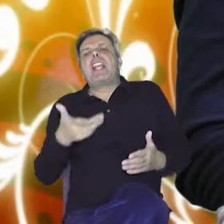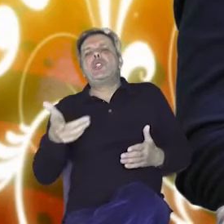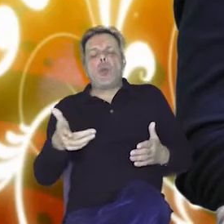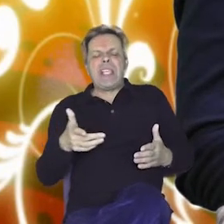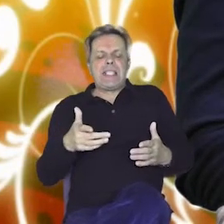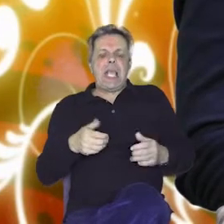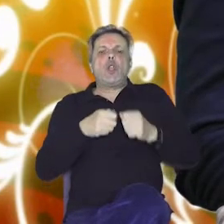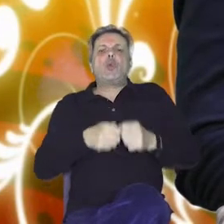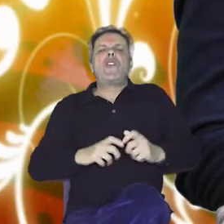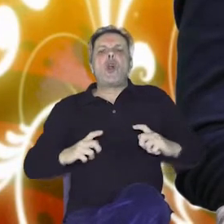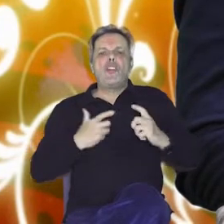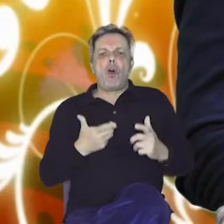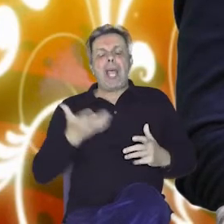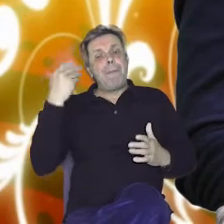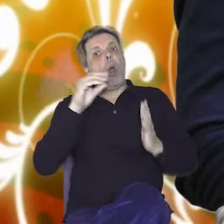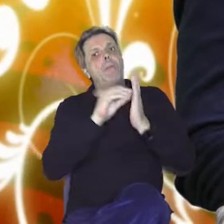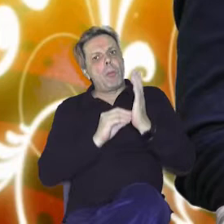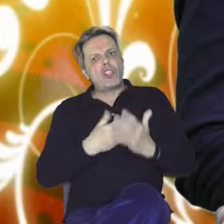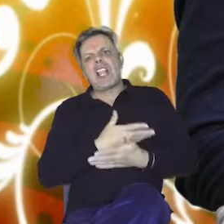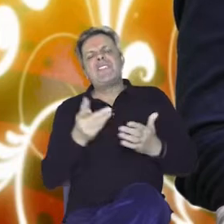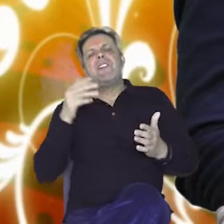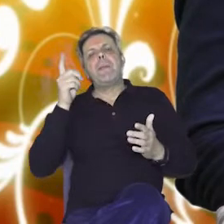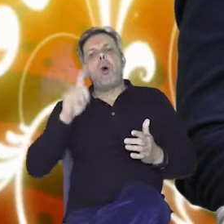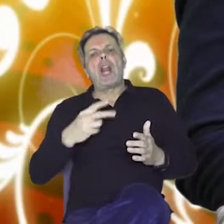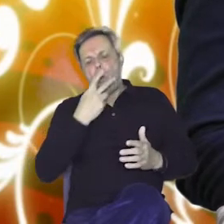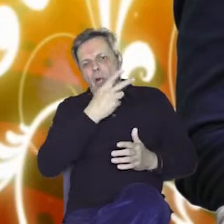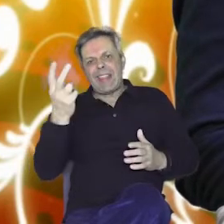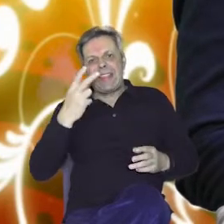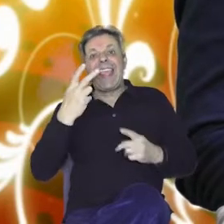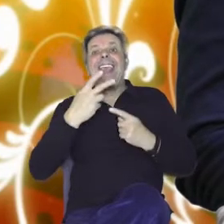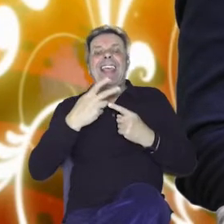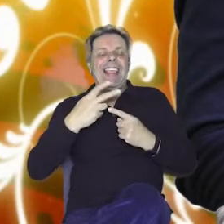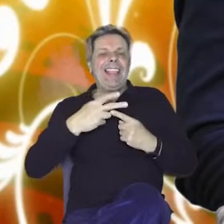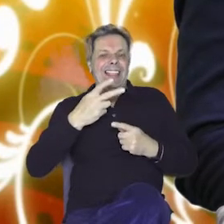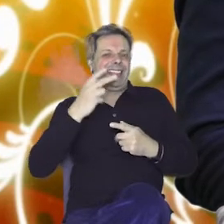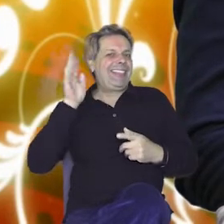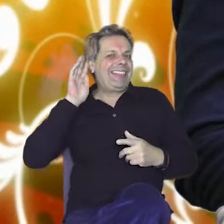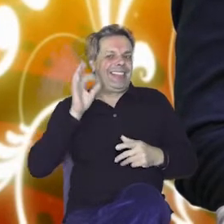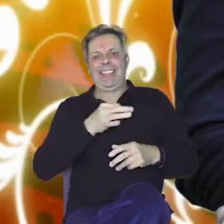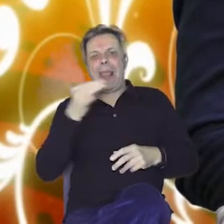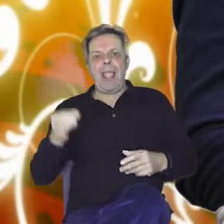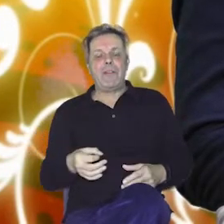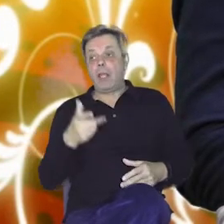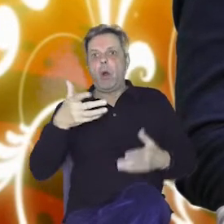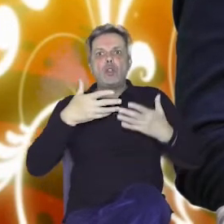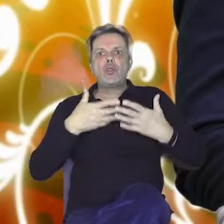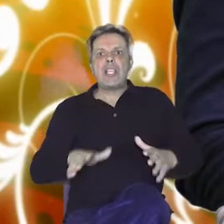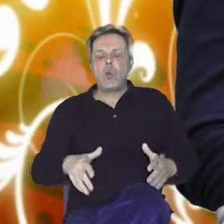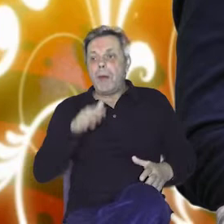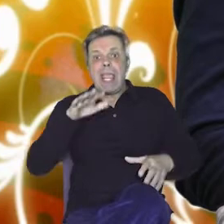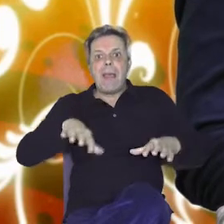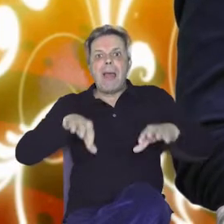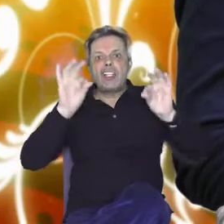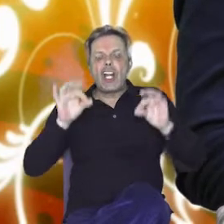sad onda je bilo propisano da svi trebaju gledati dnevnik. Ovi su se izgubili za vrijeme TV dnevnika i nađeni su